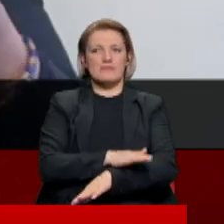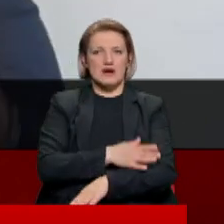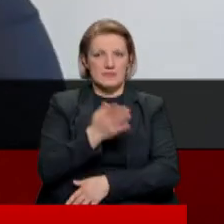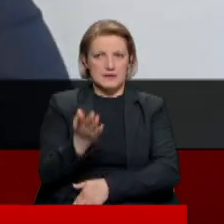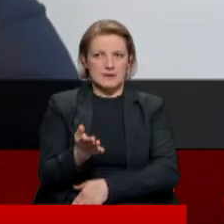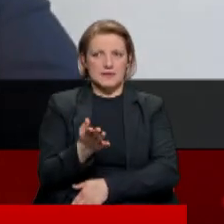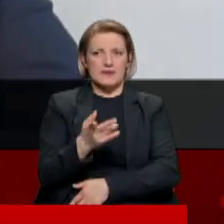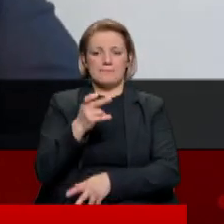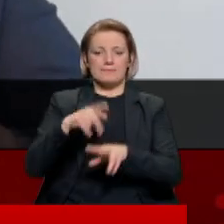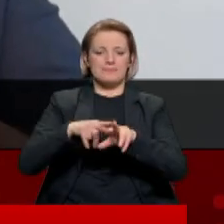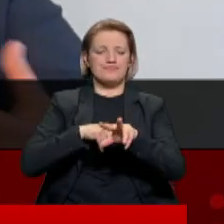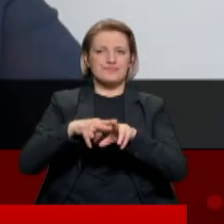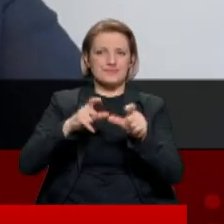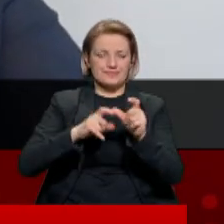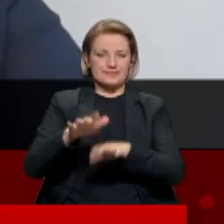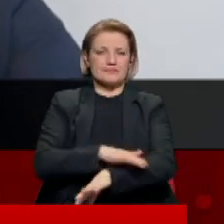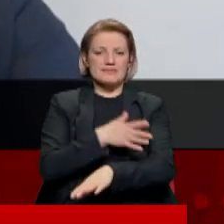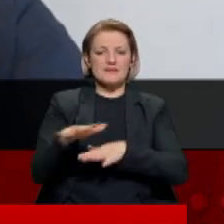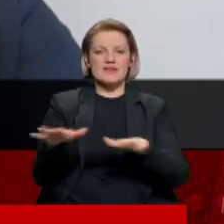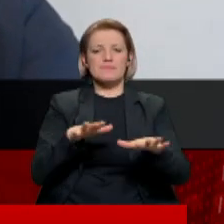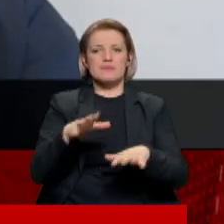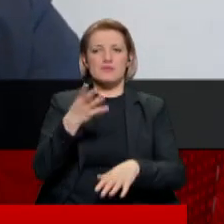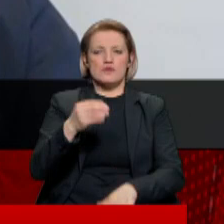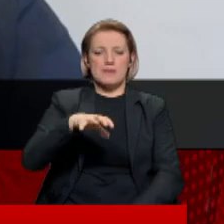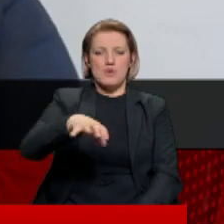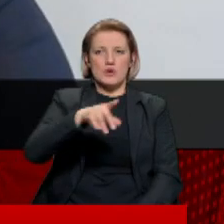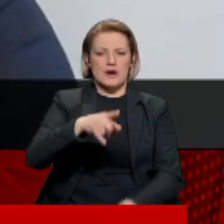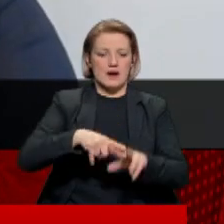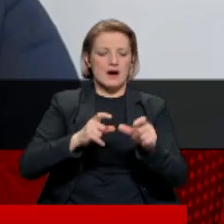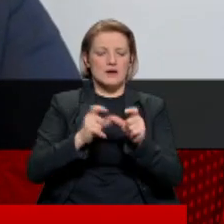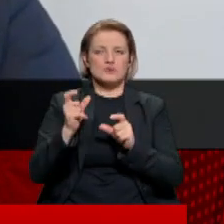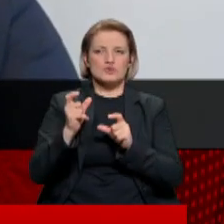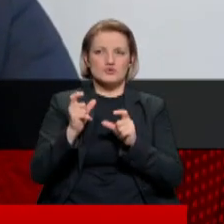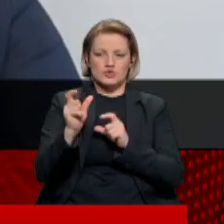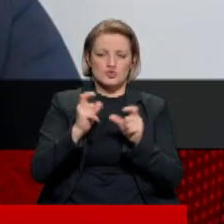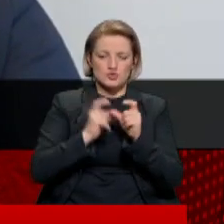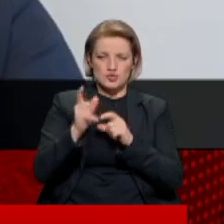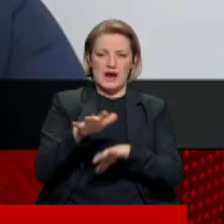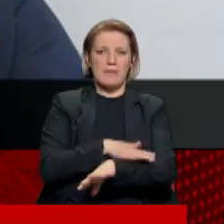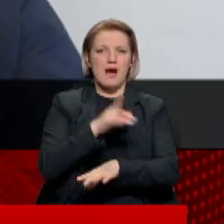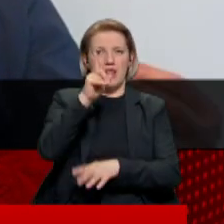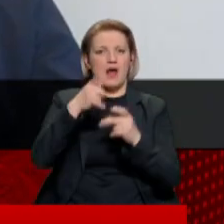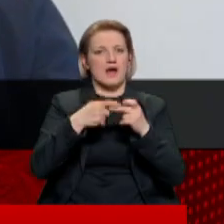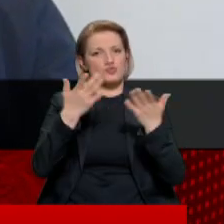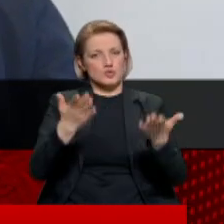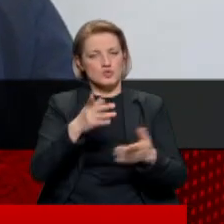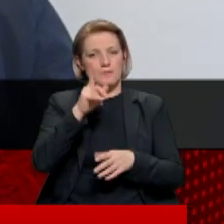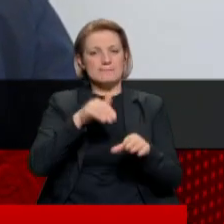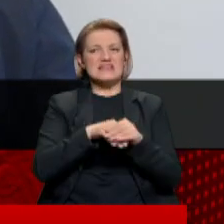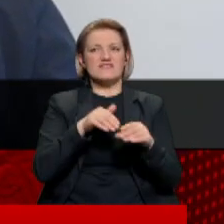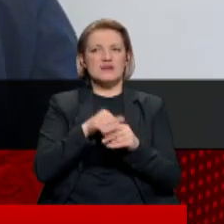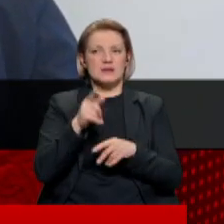kaymakamımdan, Payas kaymakamımdan deprem olan bölgeleri sayıyorum. Arsuz kaymakamımdan Allah razı olsun.